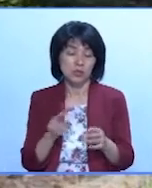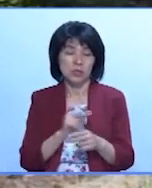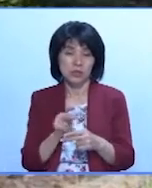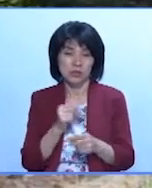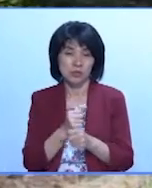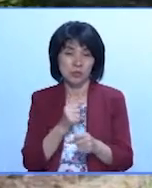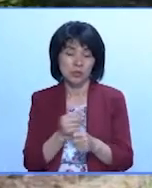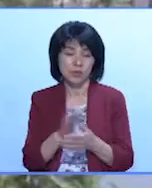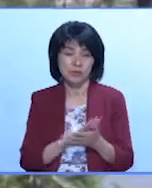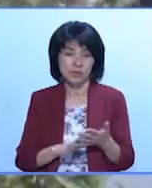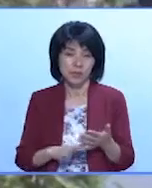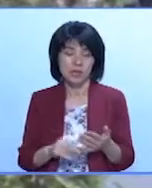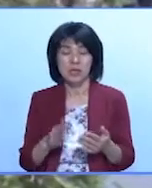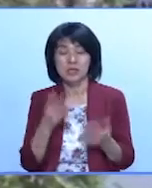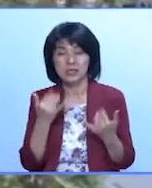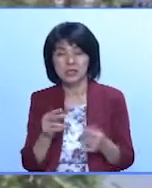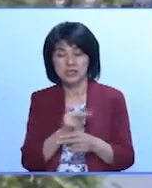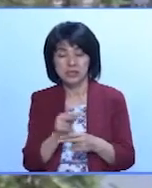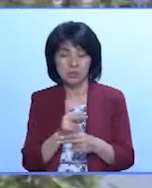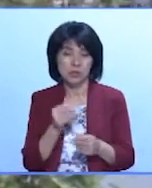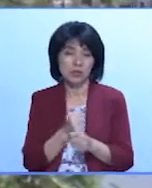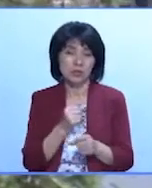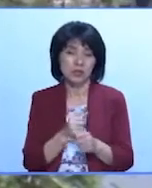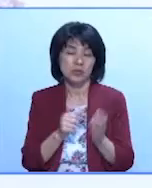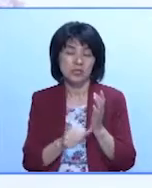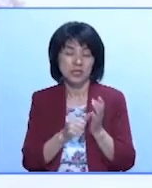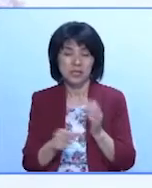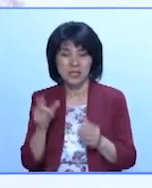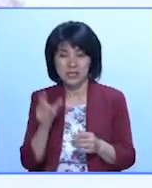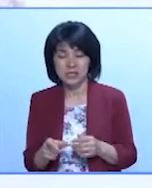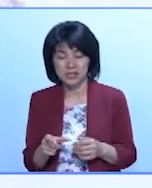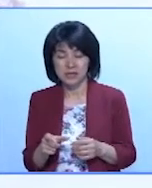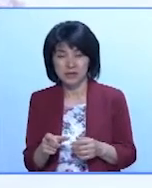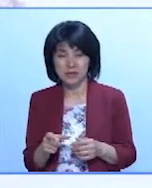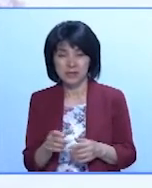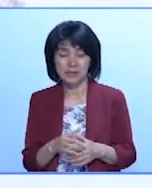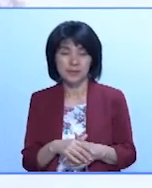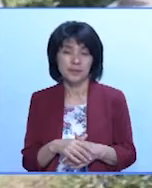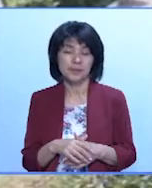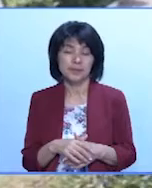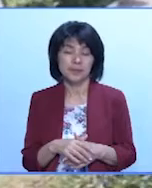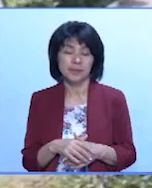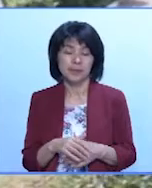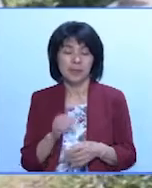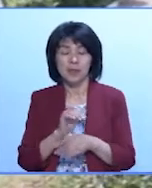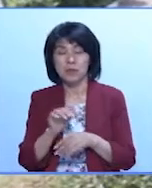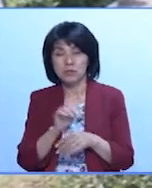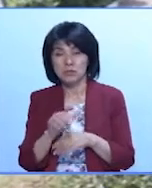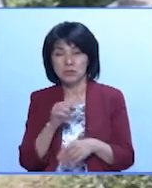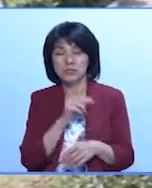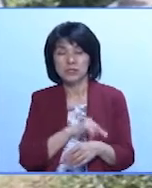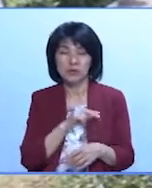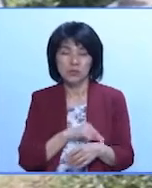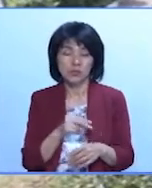Жөндеу жұмыстарына 60 адам қатысуда. Олардың басым көпшілігі жұмыспен қамту бөлімі арқылы жұмылдырылды. Производится работы по